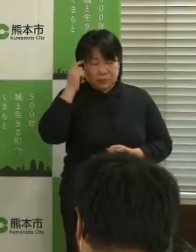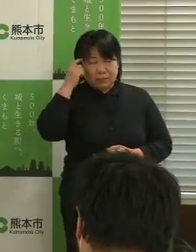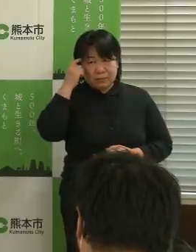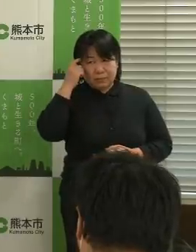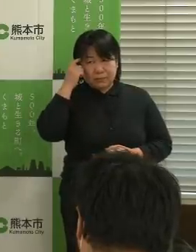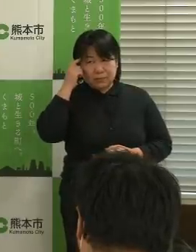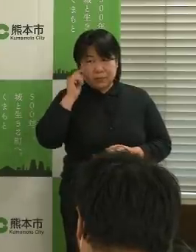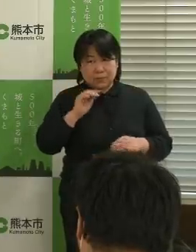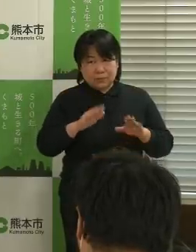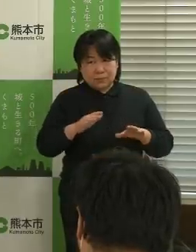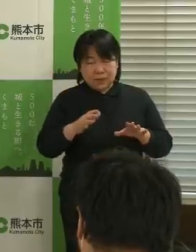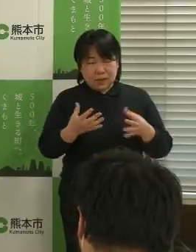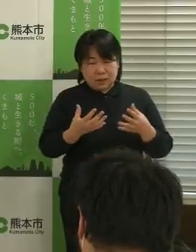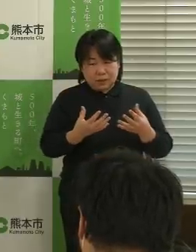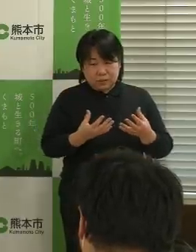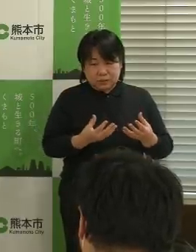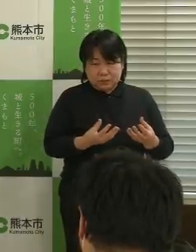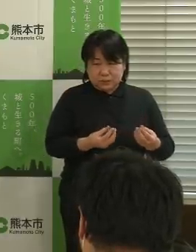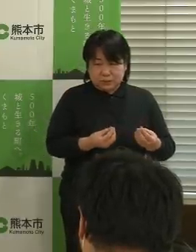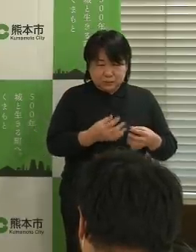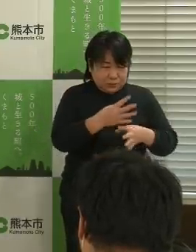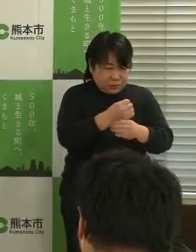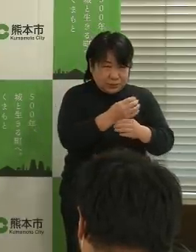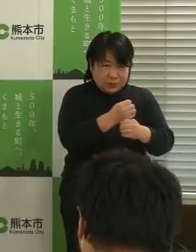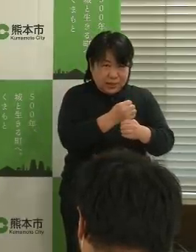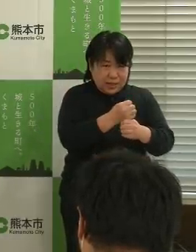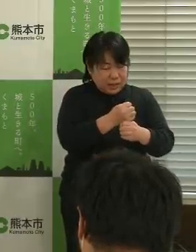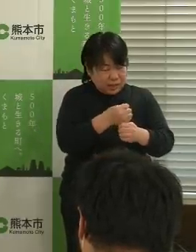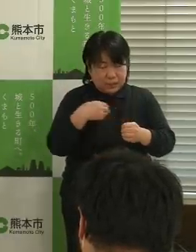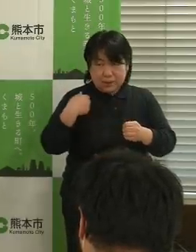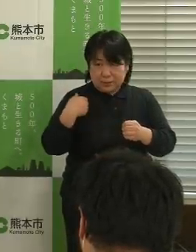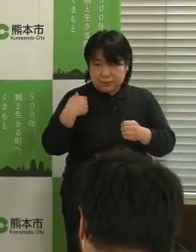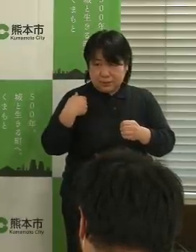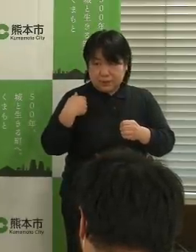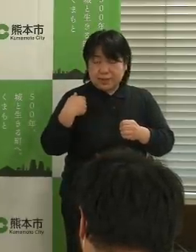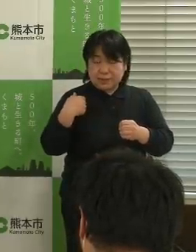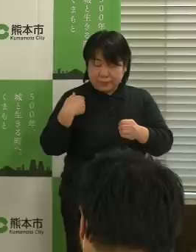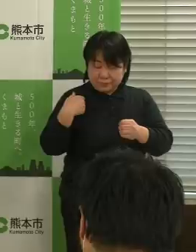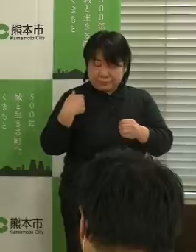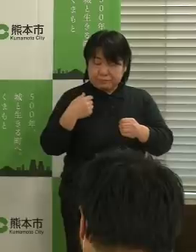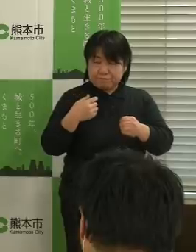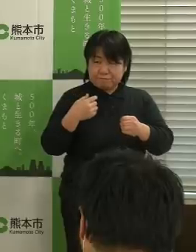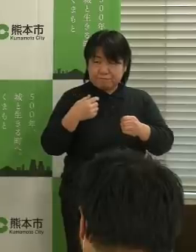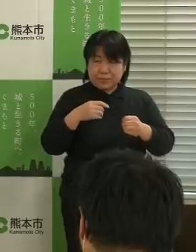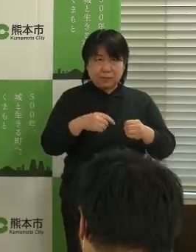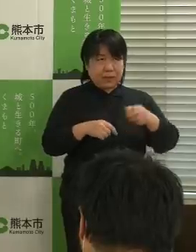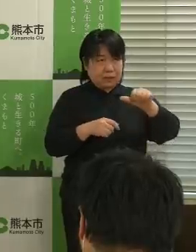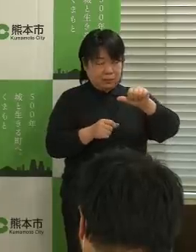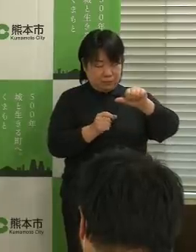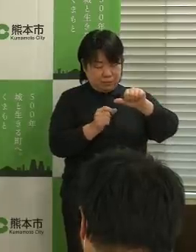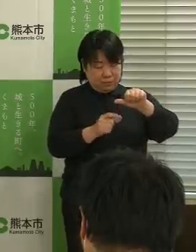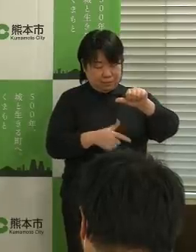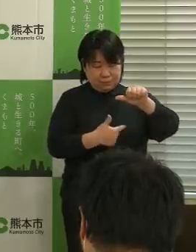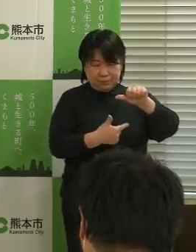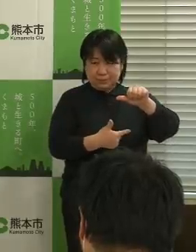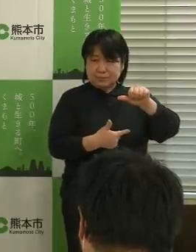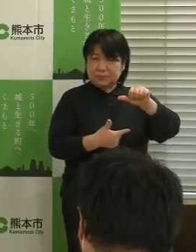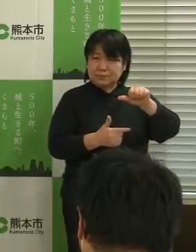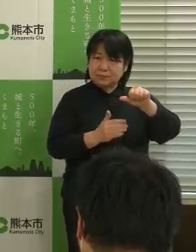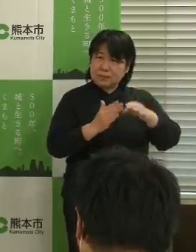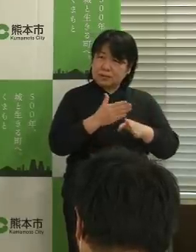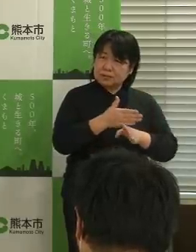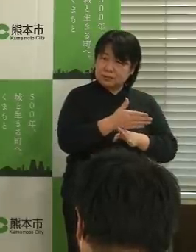今収束時期というのはよく分かりませんけれども、少なくとも、このゴールデンウィーク明けにです